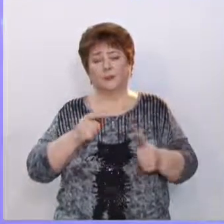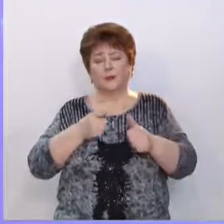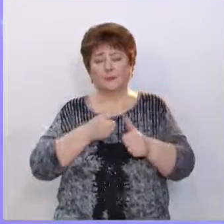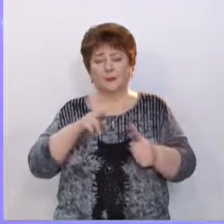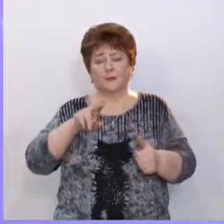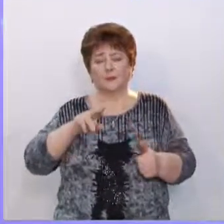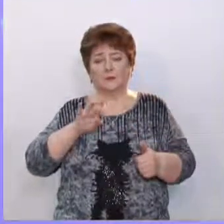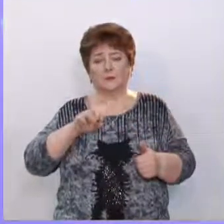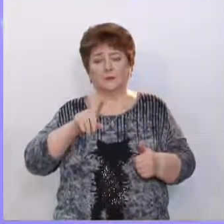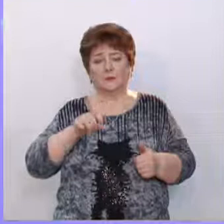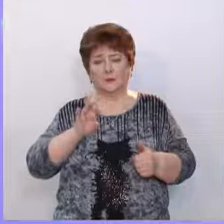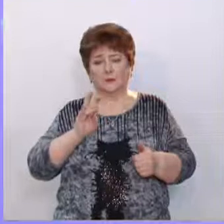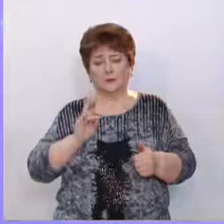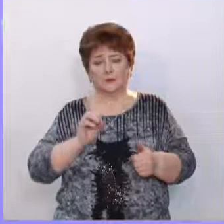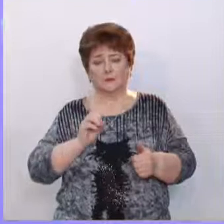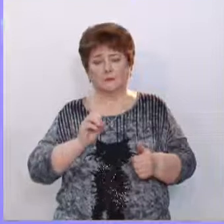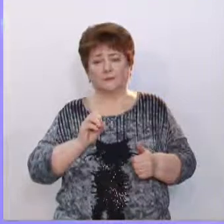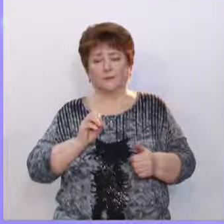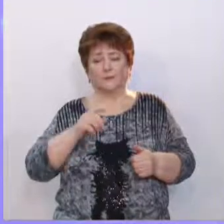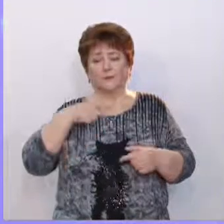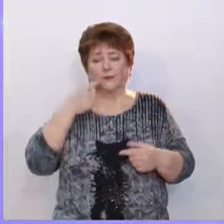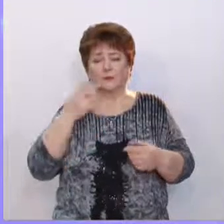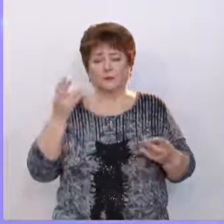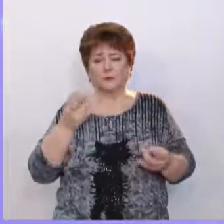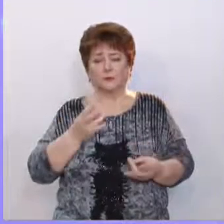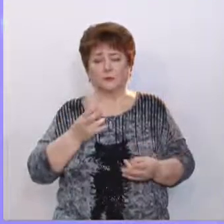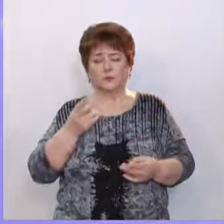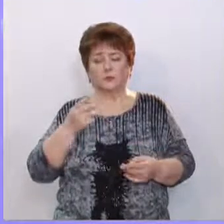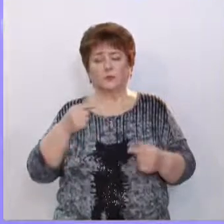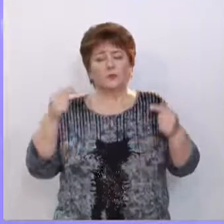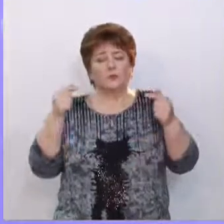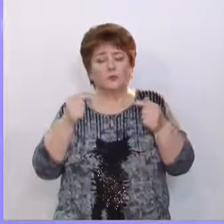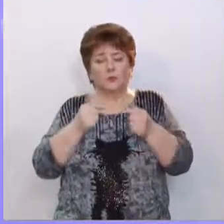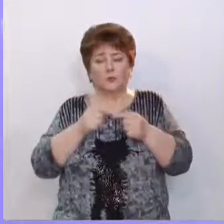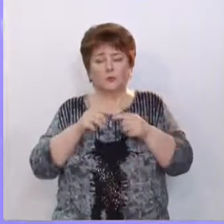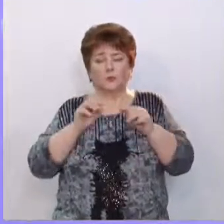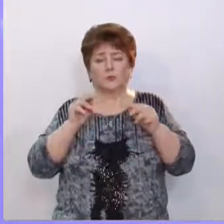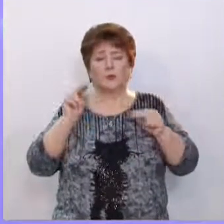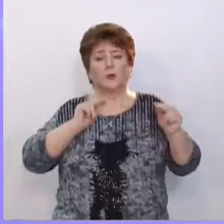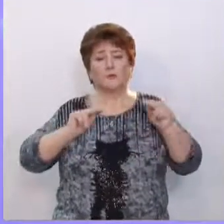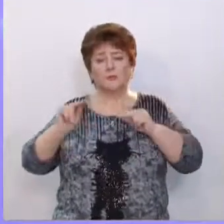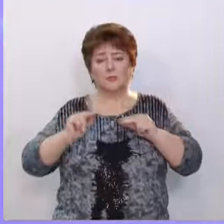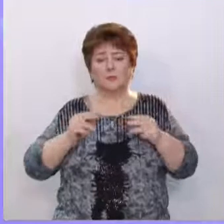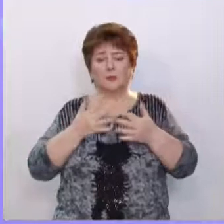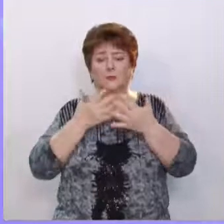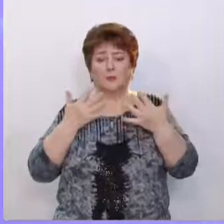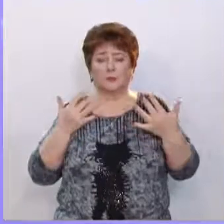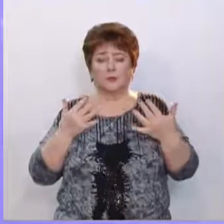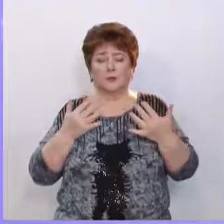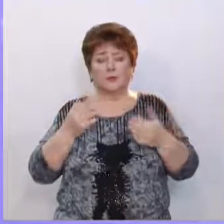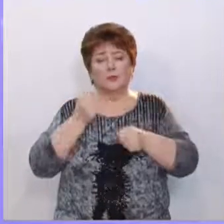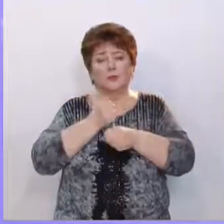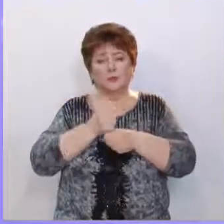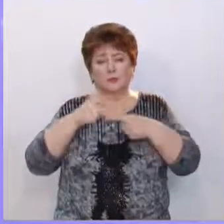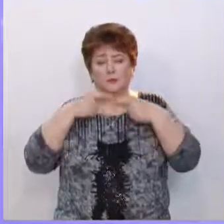Имена прилагательные в речи нужны для точности описания предмета. Они